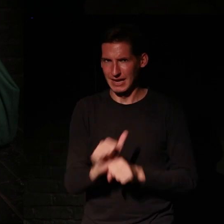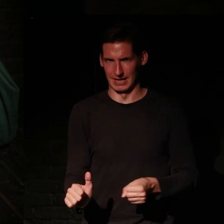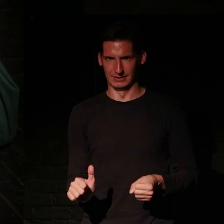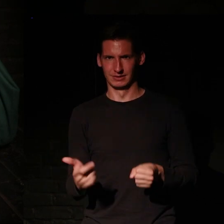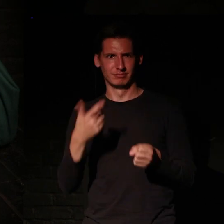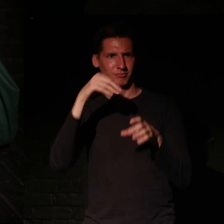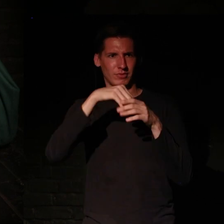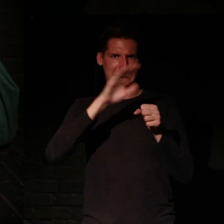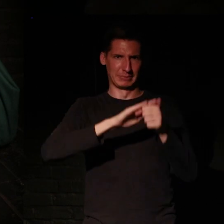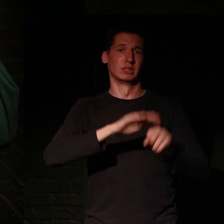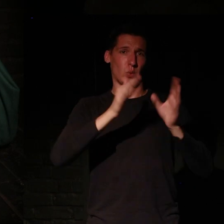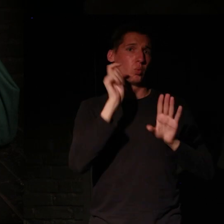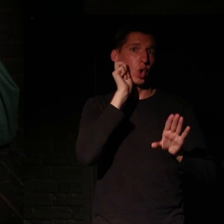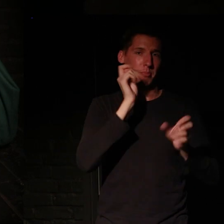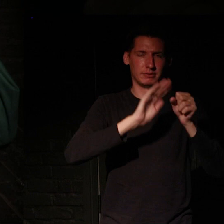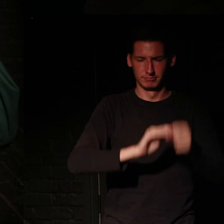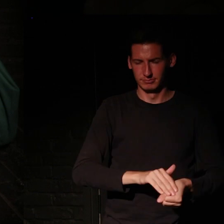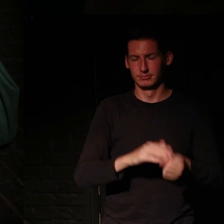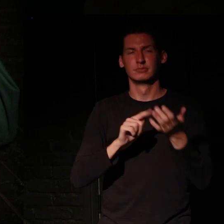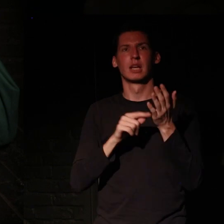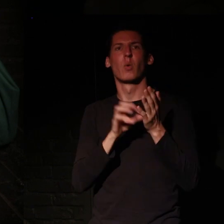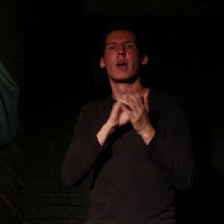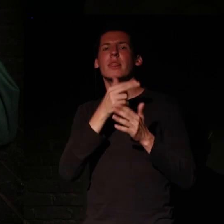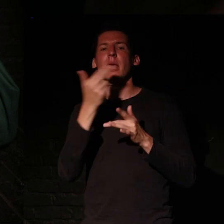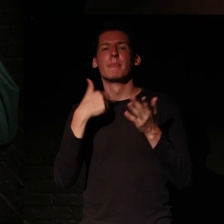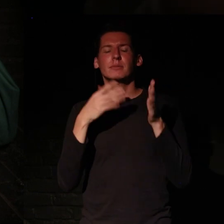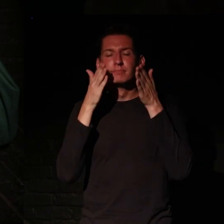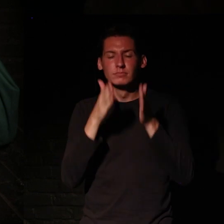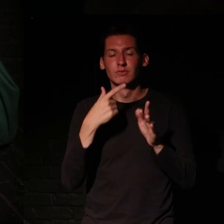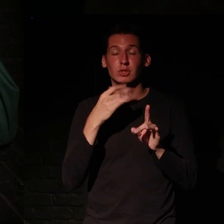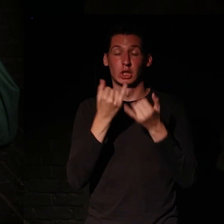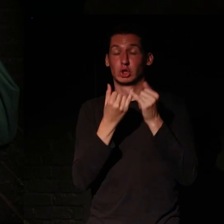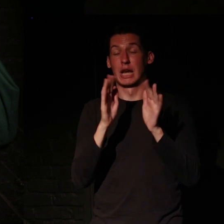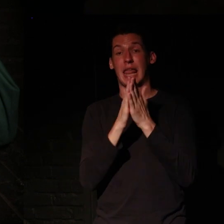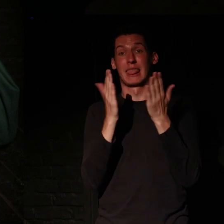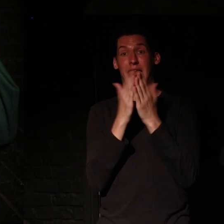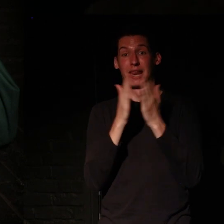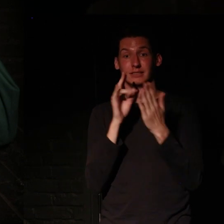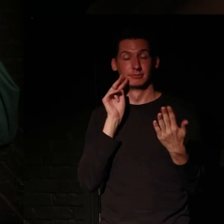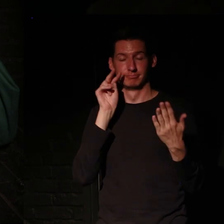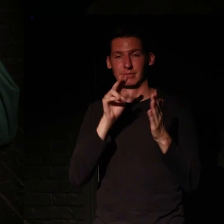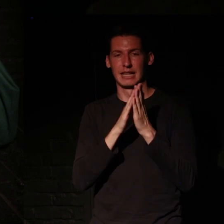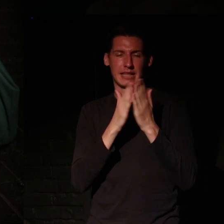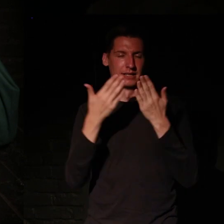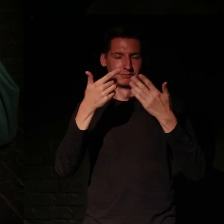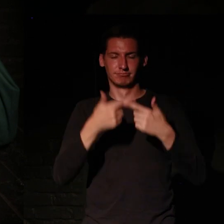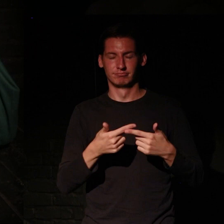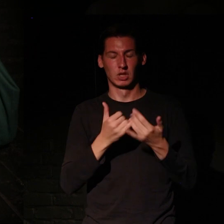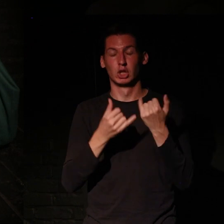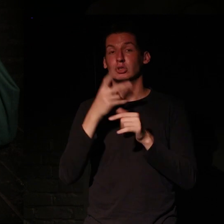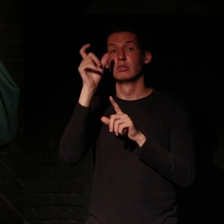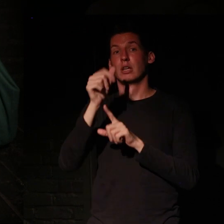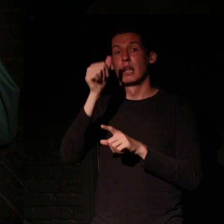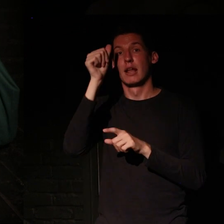dyskryminacji kobiet. Ale teraz, jeżeli właśnie weźmiemy pod uwagę pewną konwencję literacką tego tekstu, wiemy, że